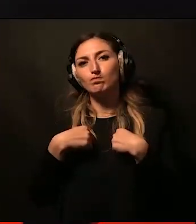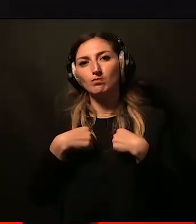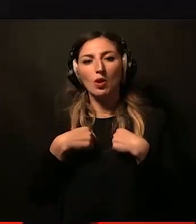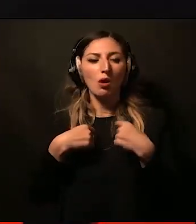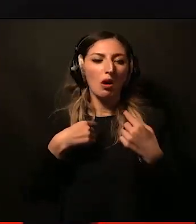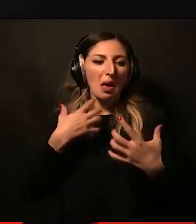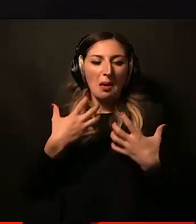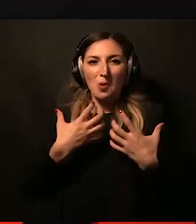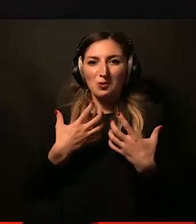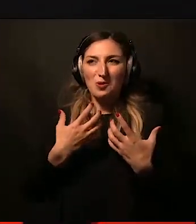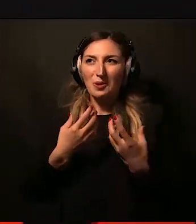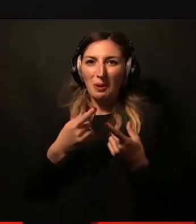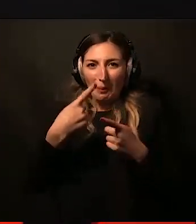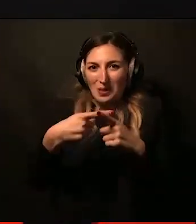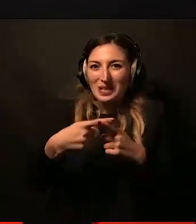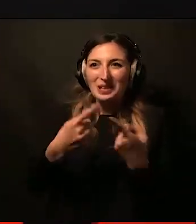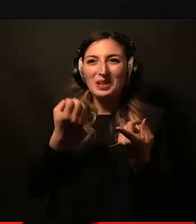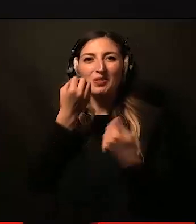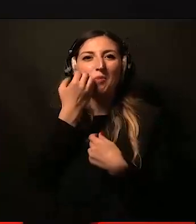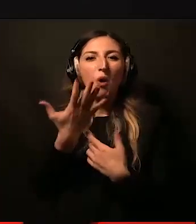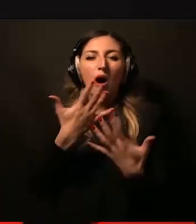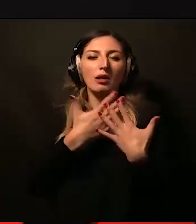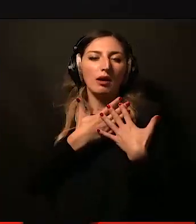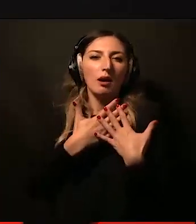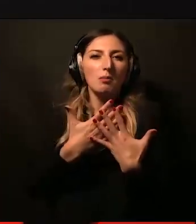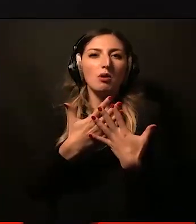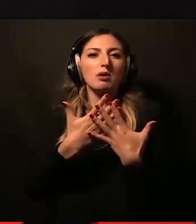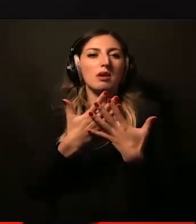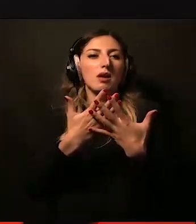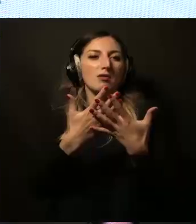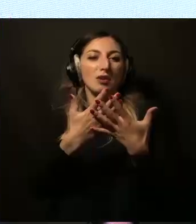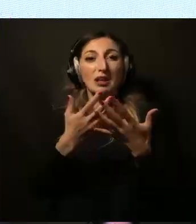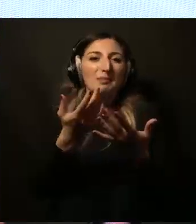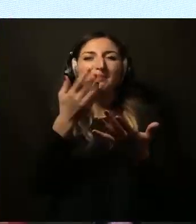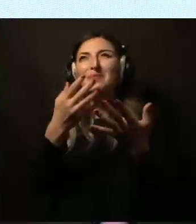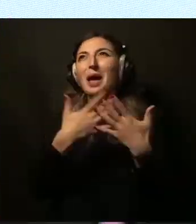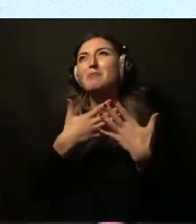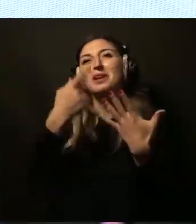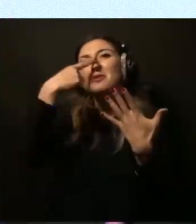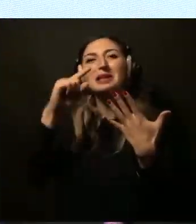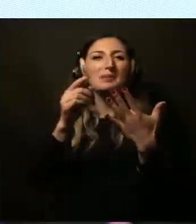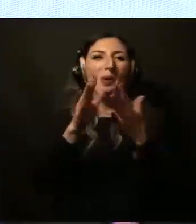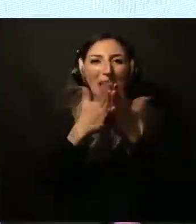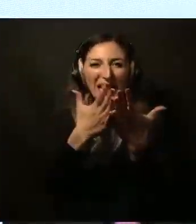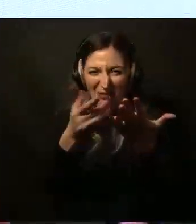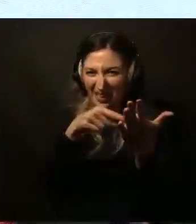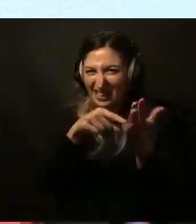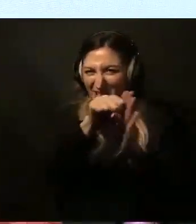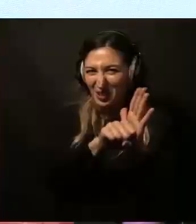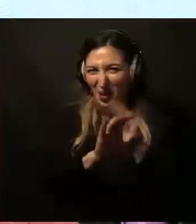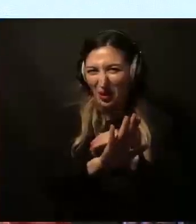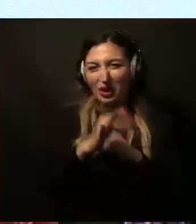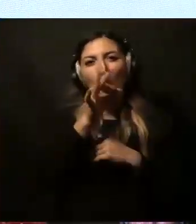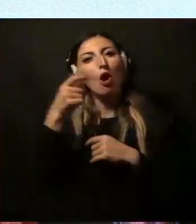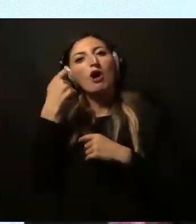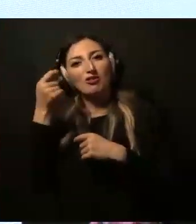emozioni buone positive amorevoli quelle che leggevo nei libri e guardavo nei film Perché il mio